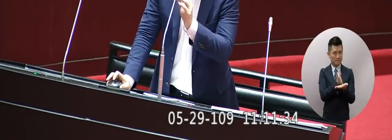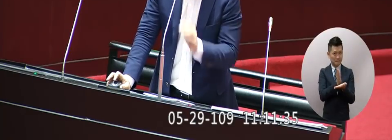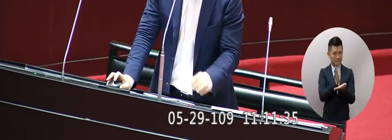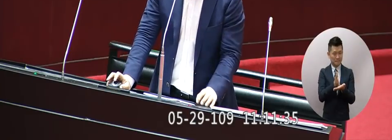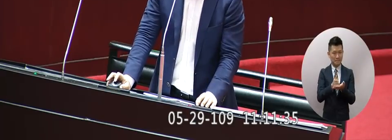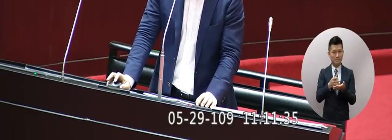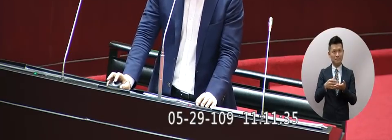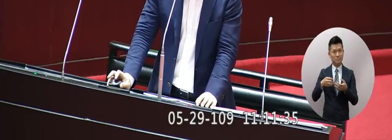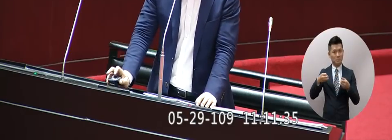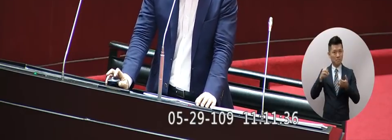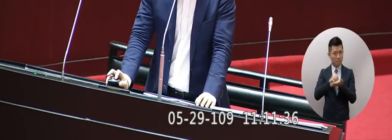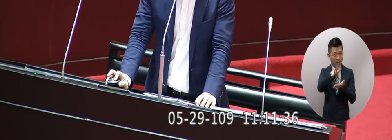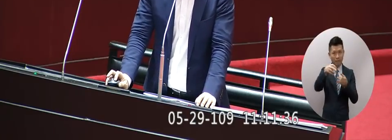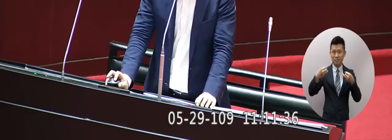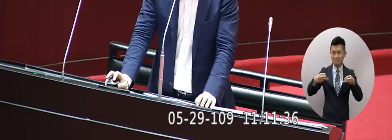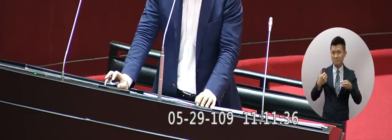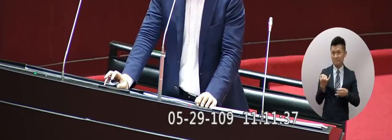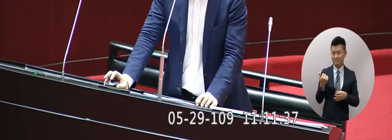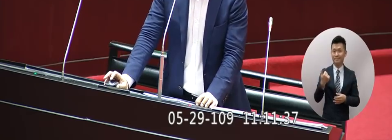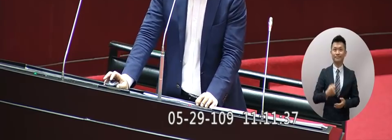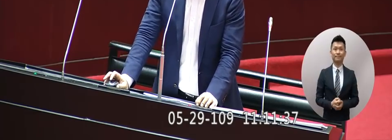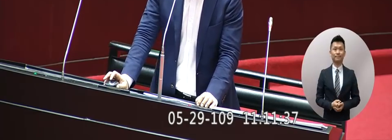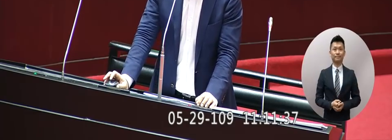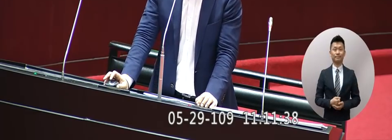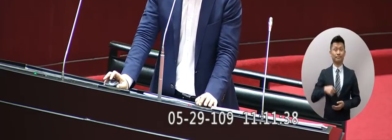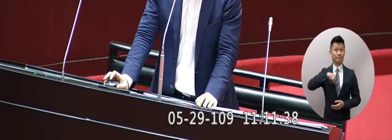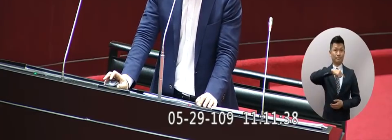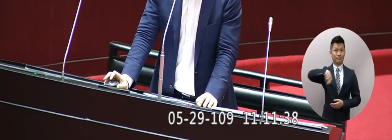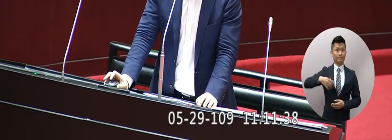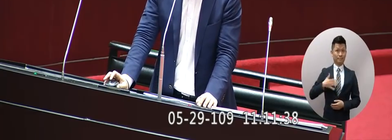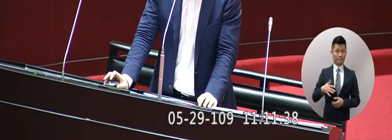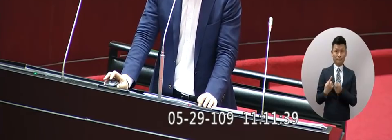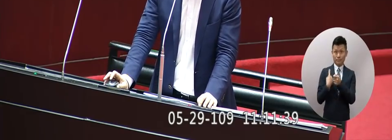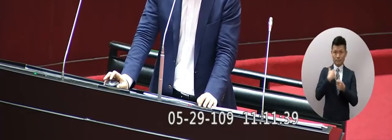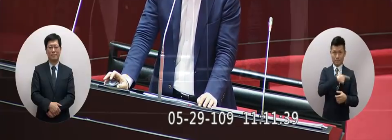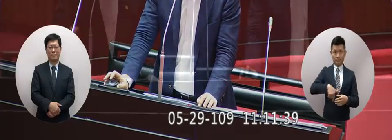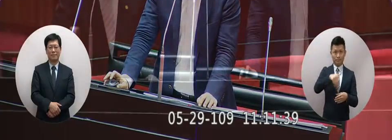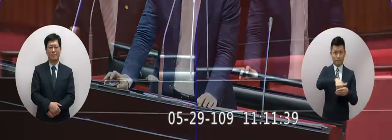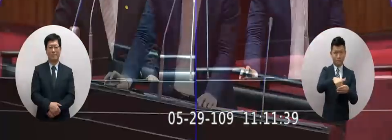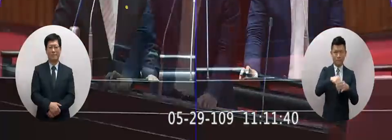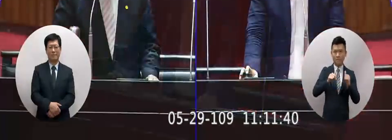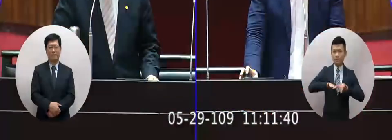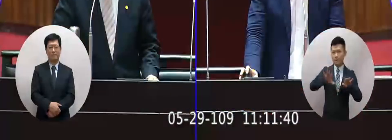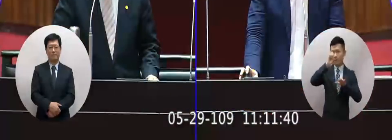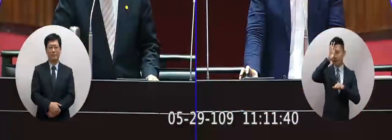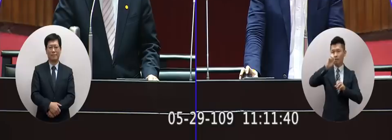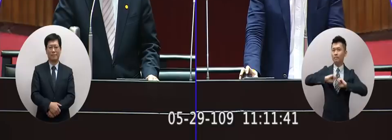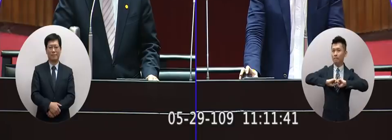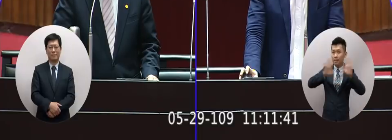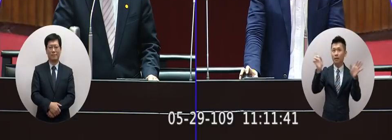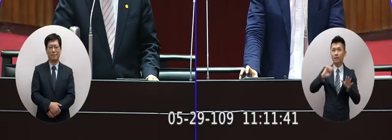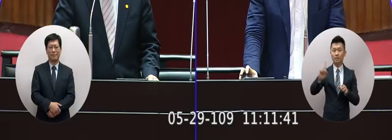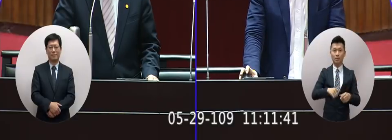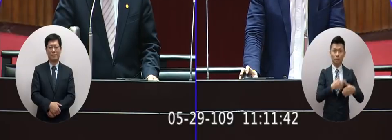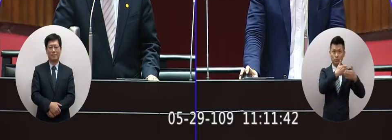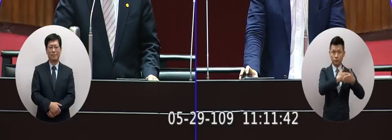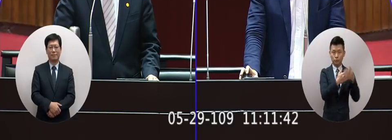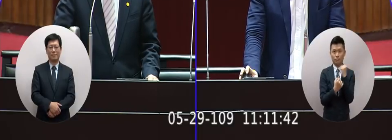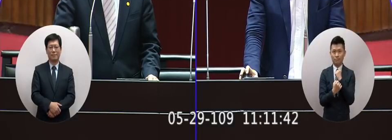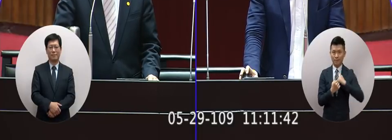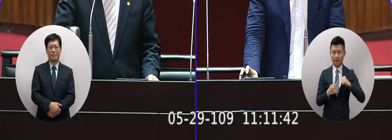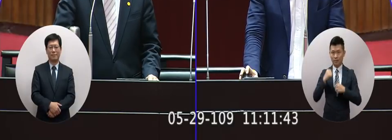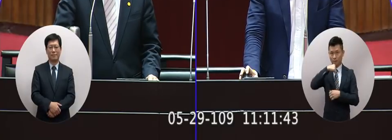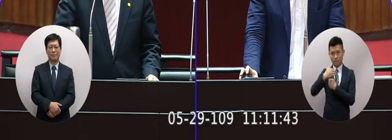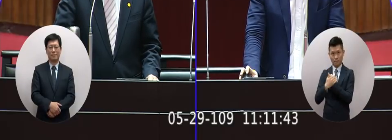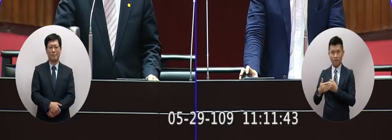期的成果啦吼。其实咱知影吼，去年选举的时阵，民众发出一件代志叫抗中保台，